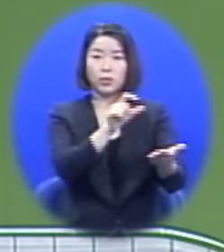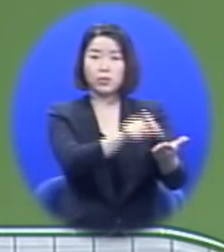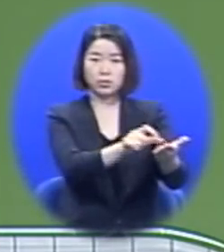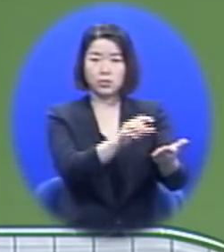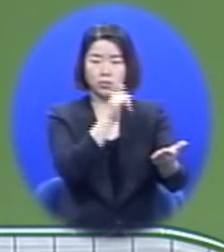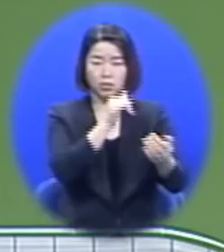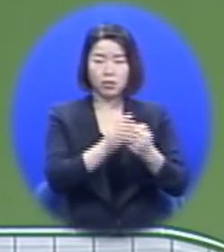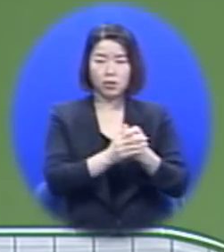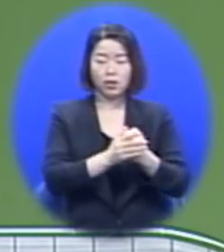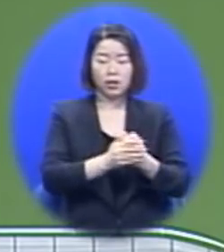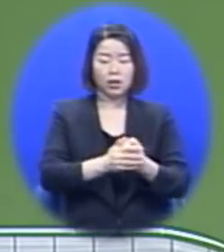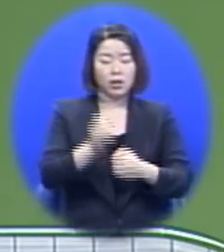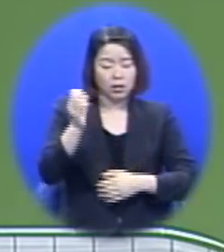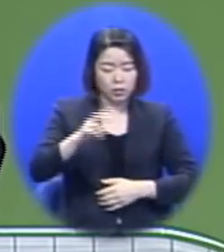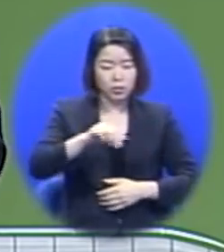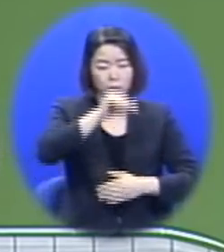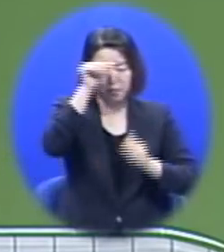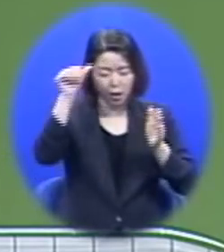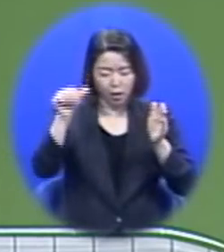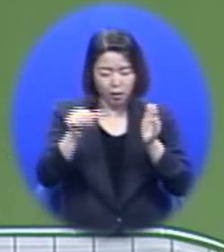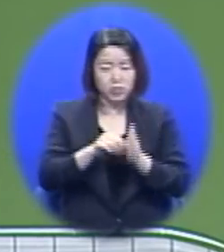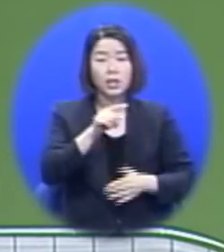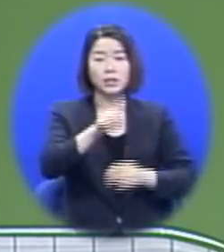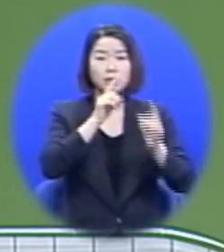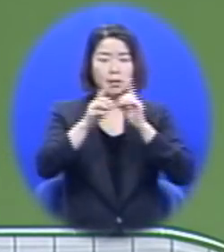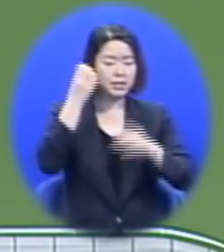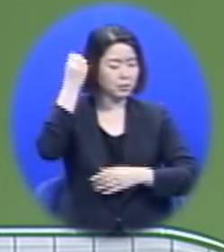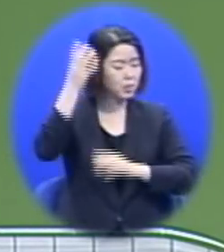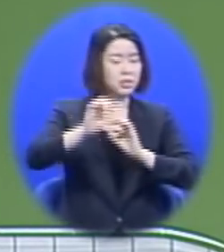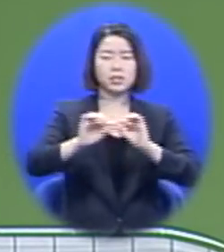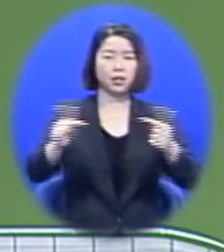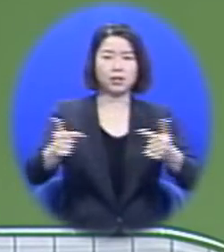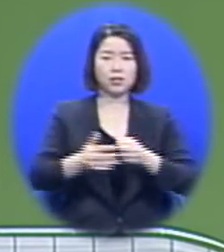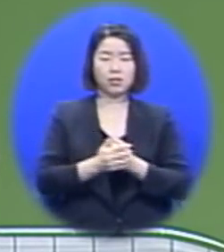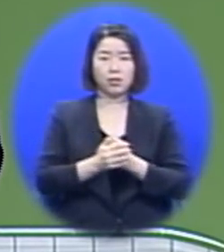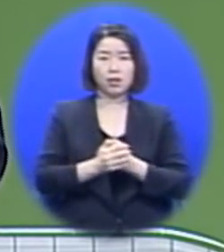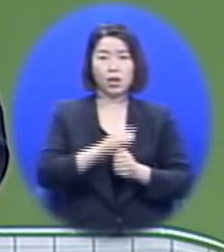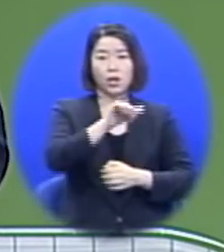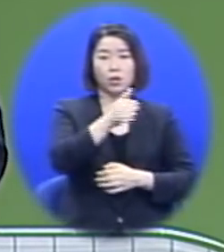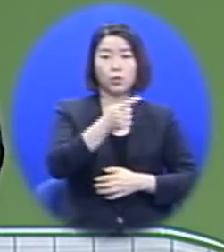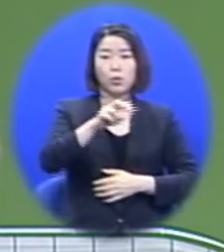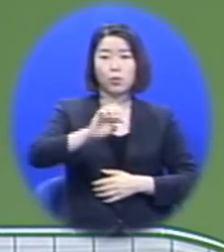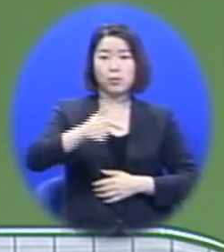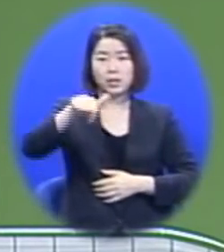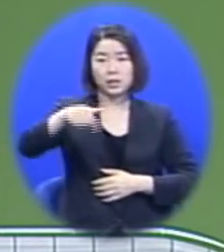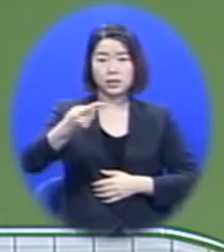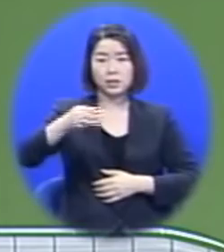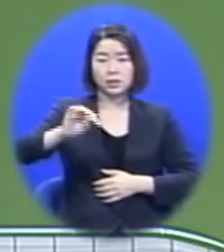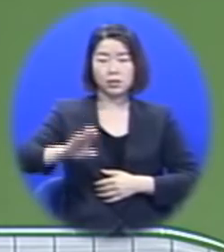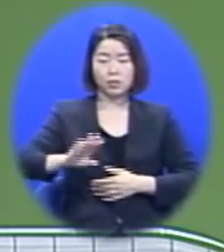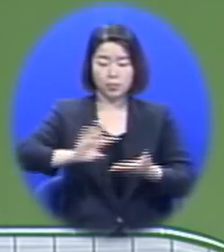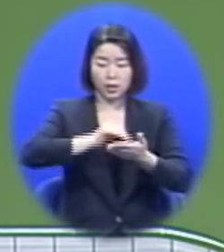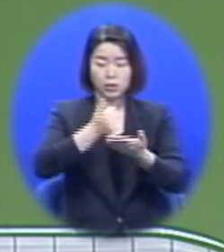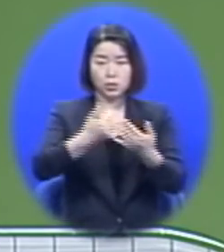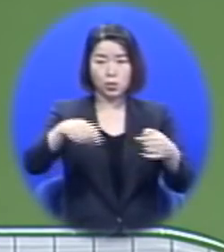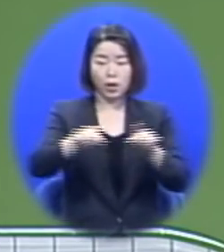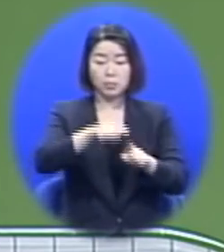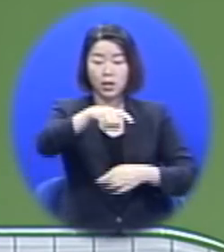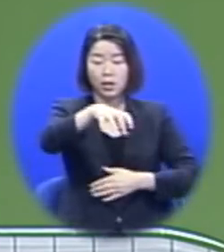그는 평생 그 말씀을 잊지 않았습니다. 노만 그립 그리스도와 함께 여기